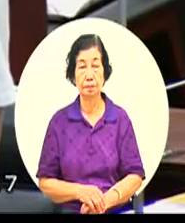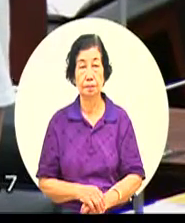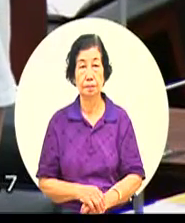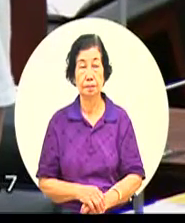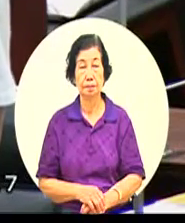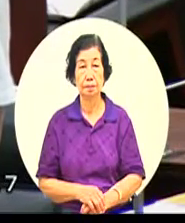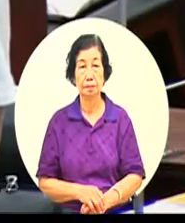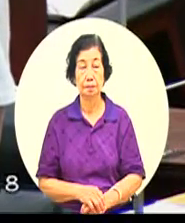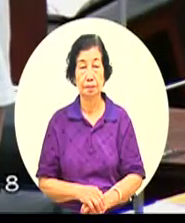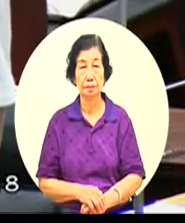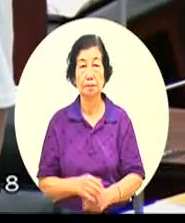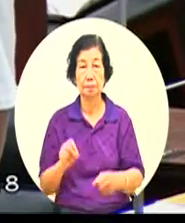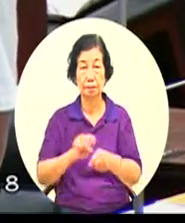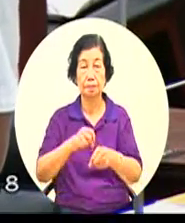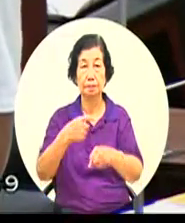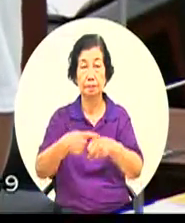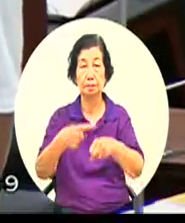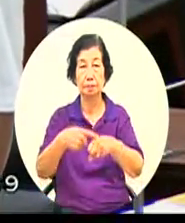在一分钟。